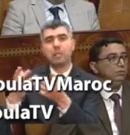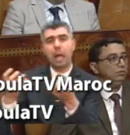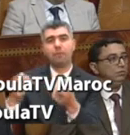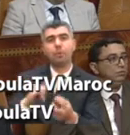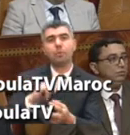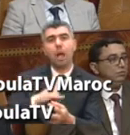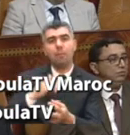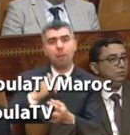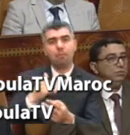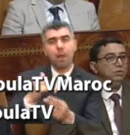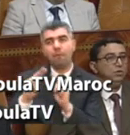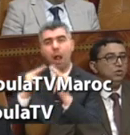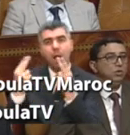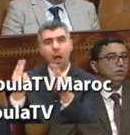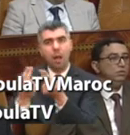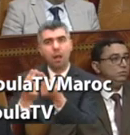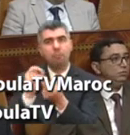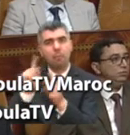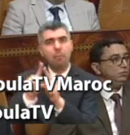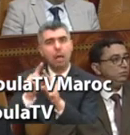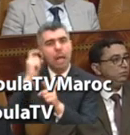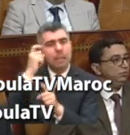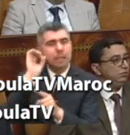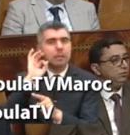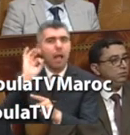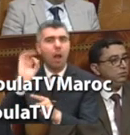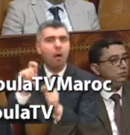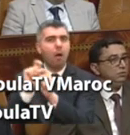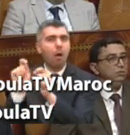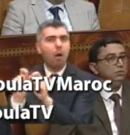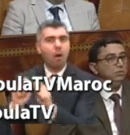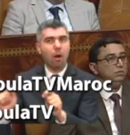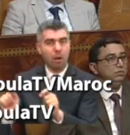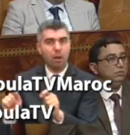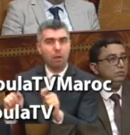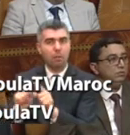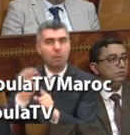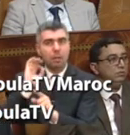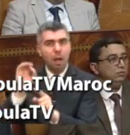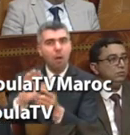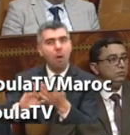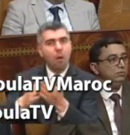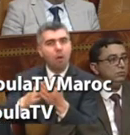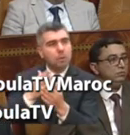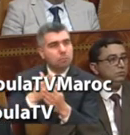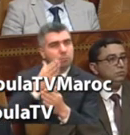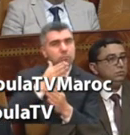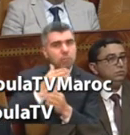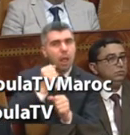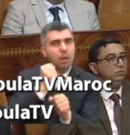الشباب لتحقيق طموحاتهم المهنية نظرا لقيمته والإمكانيات التي يتيحها